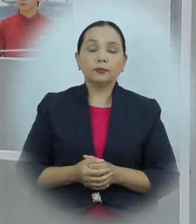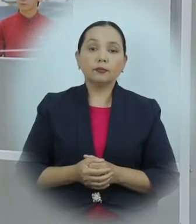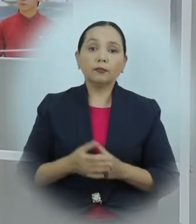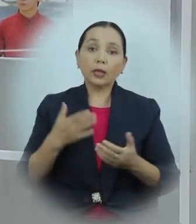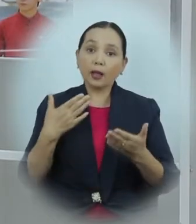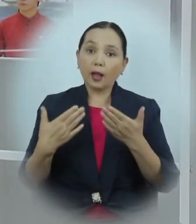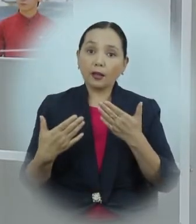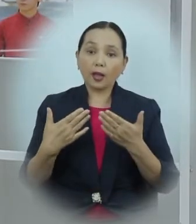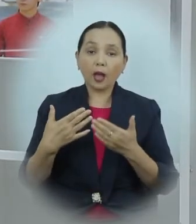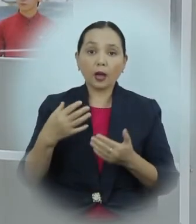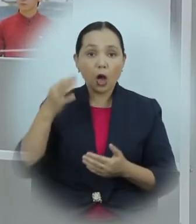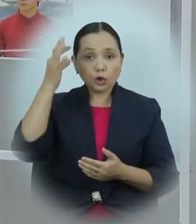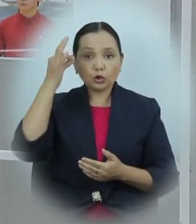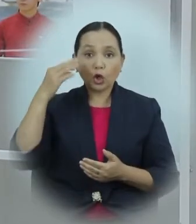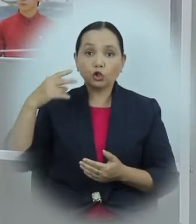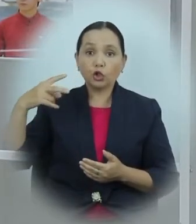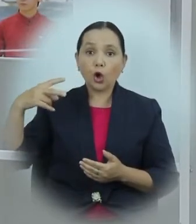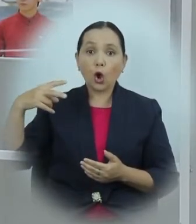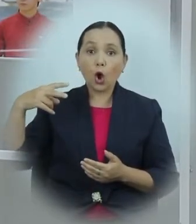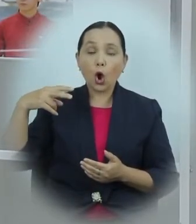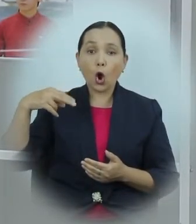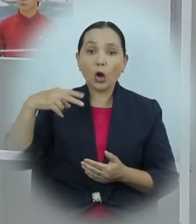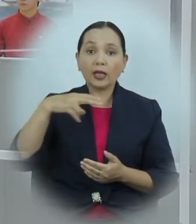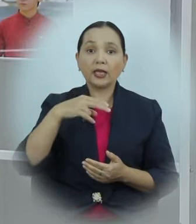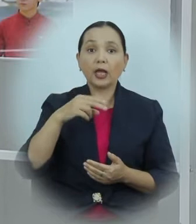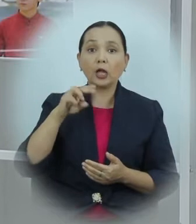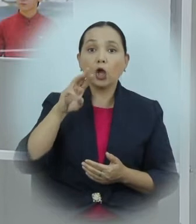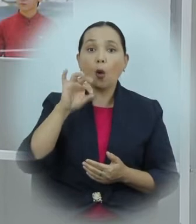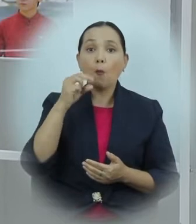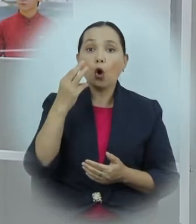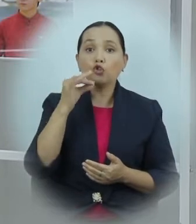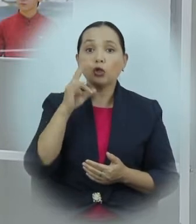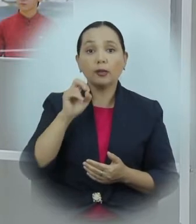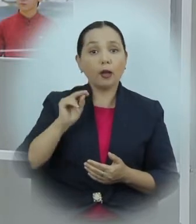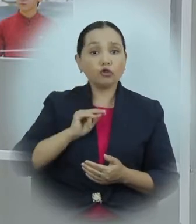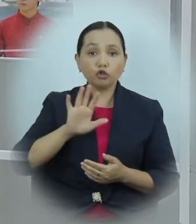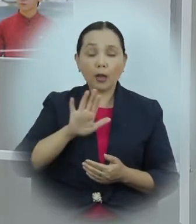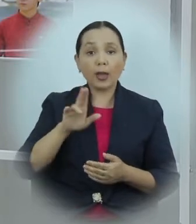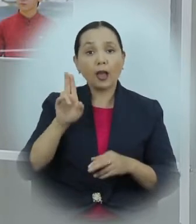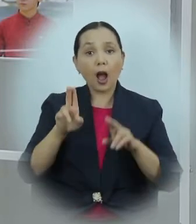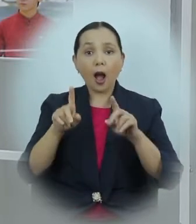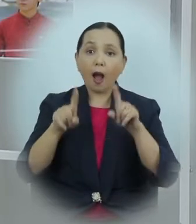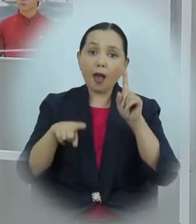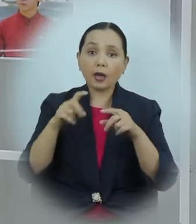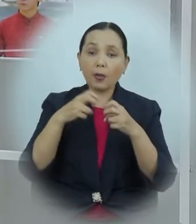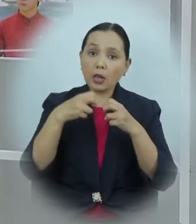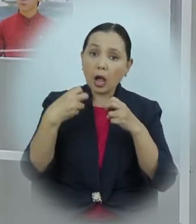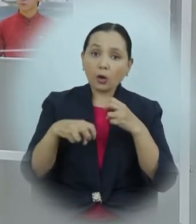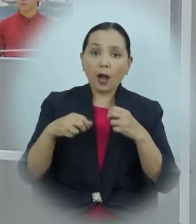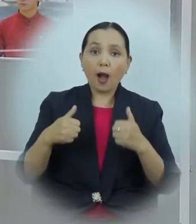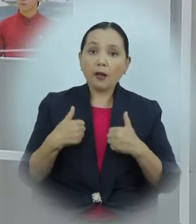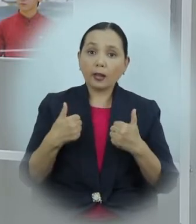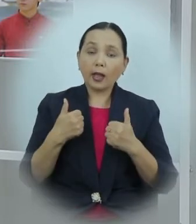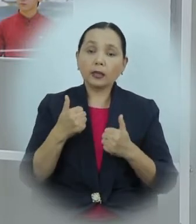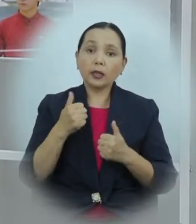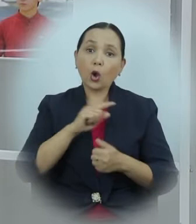Agar soch oladigan mashinka ishlamagan qoldi yoki bir ayrim texnik nosozlikda